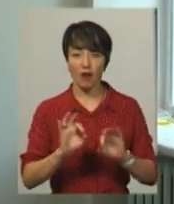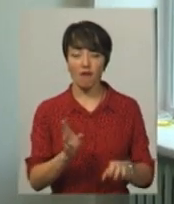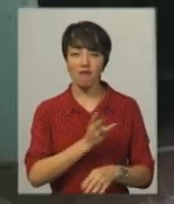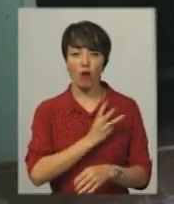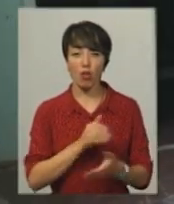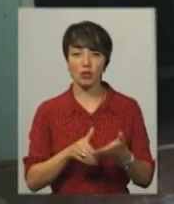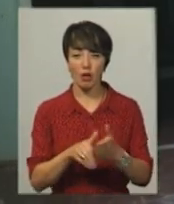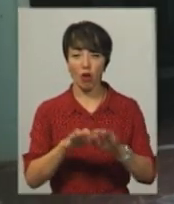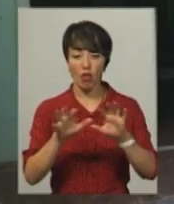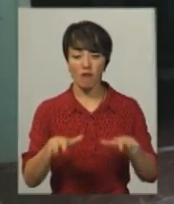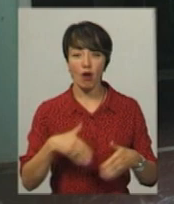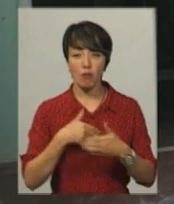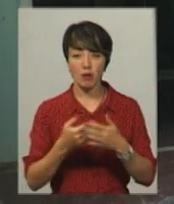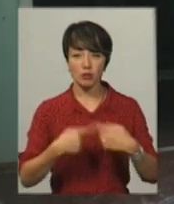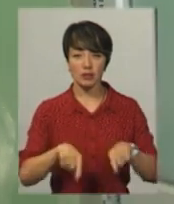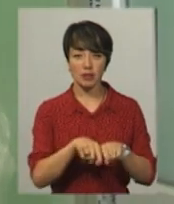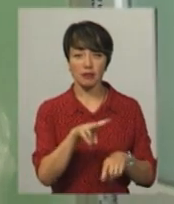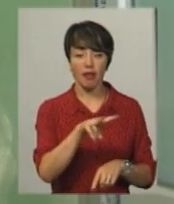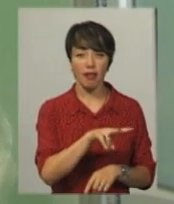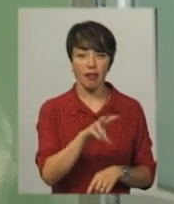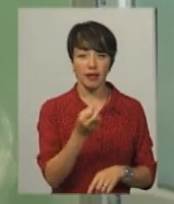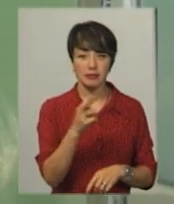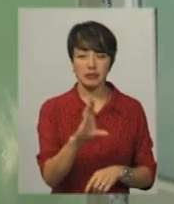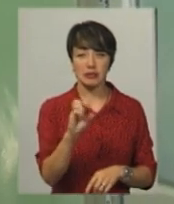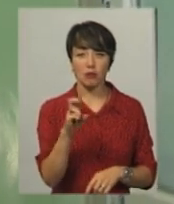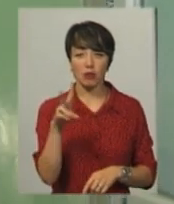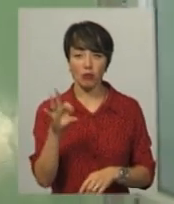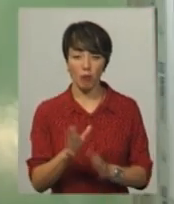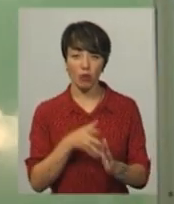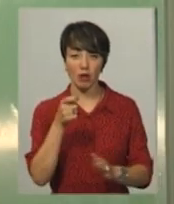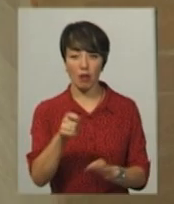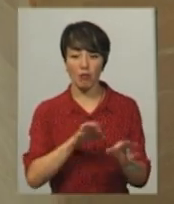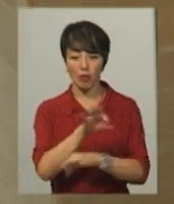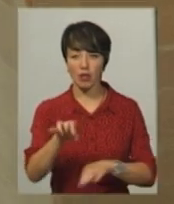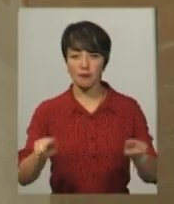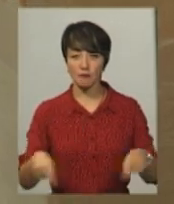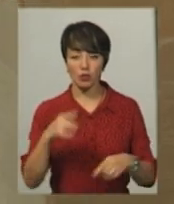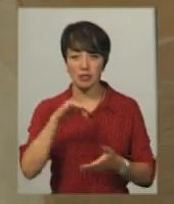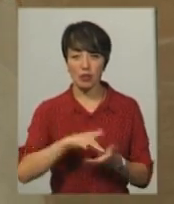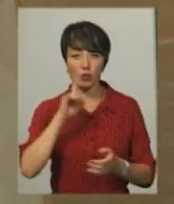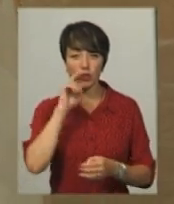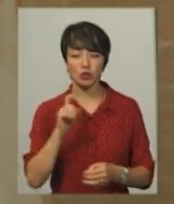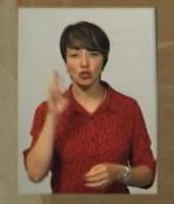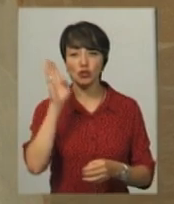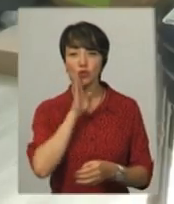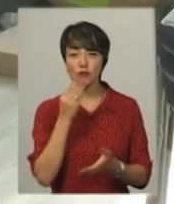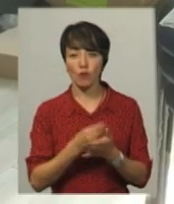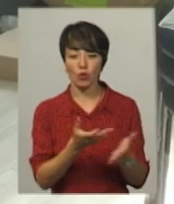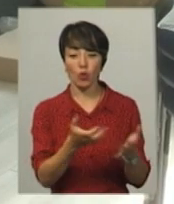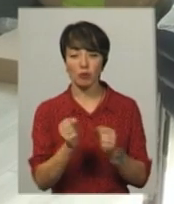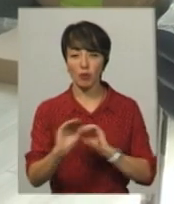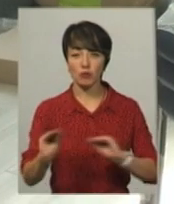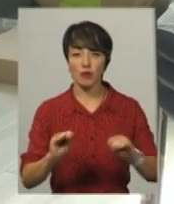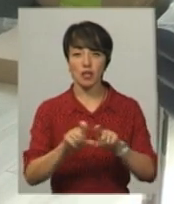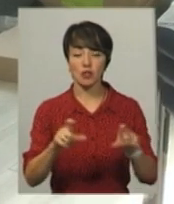громадської організації «Тепло рідних сердець» Леся Стебло. Вона в минулому році подала проект зі створення центру в Український жіночий фонд і отримала на